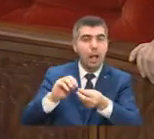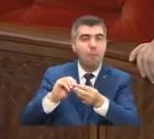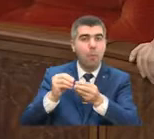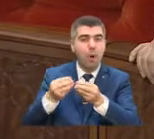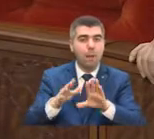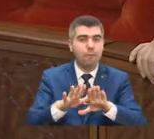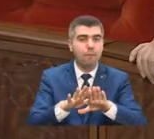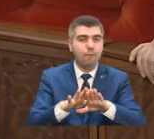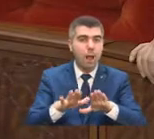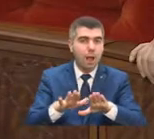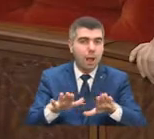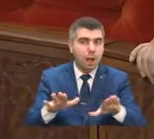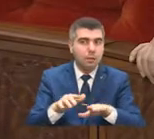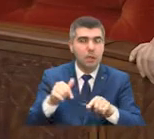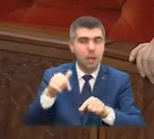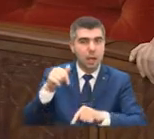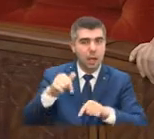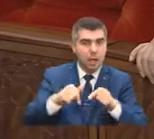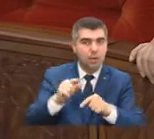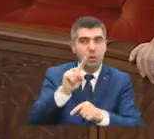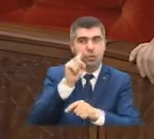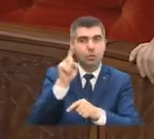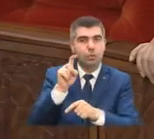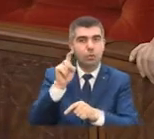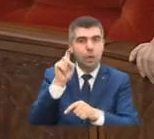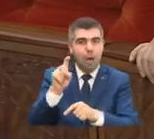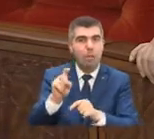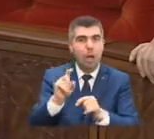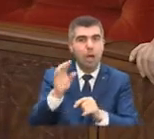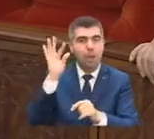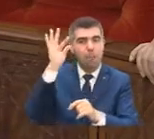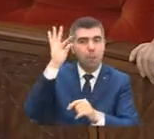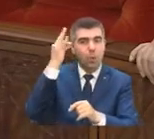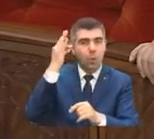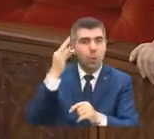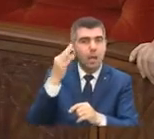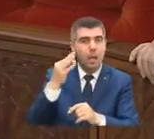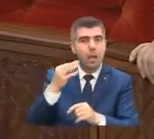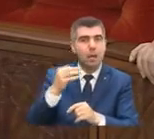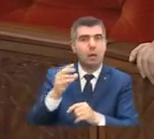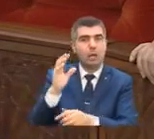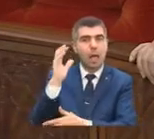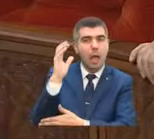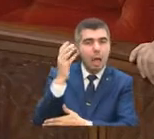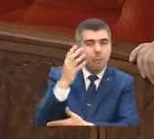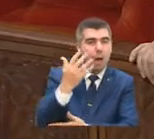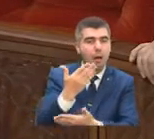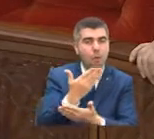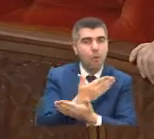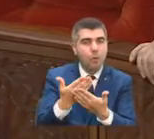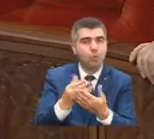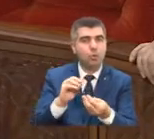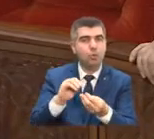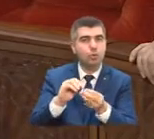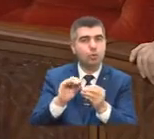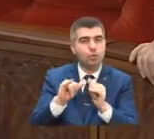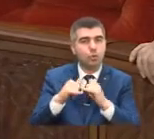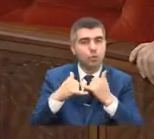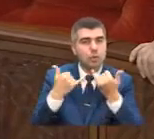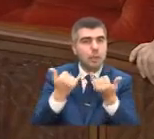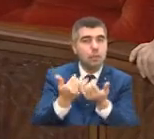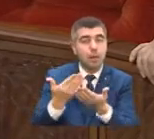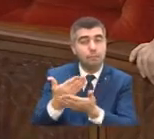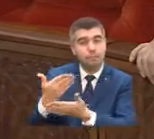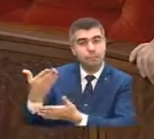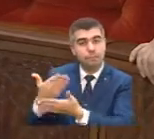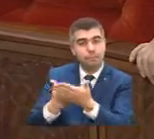التسويه مع اما الجماعه السلاليه والمياه والغابات او ملاك المخزنيه باش يمكننا نعالجوا هذه الاشكالات، لانه ملي كتبغي دير الكهرباء كدوز